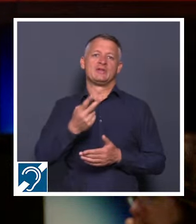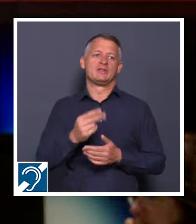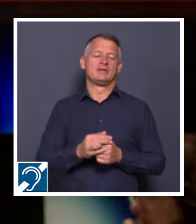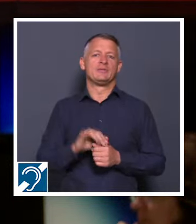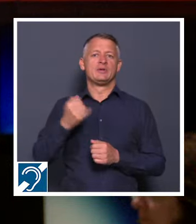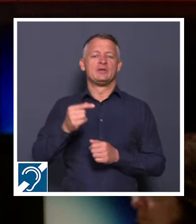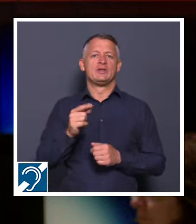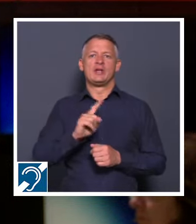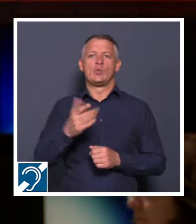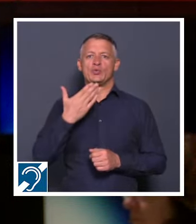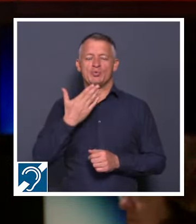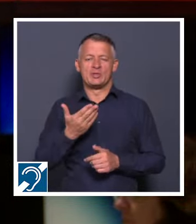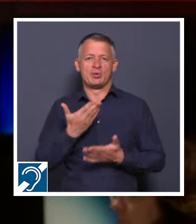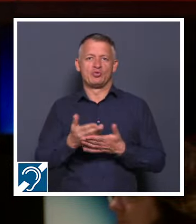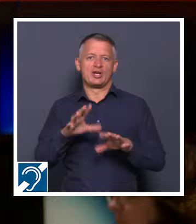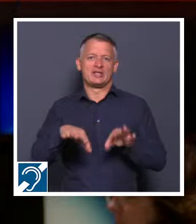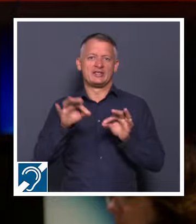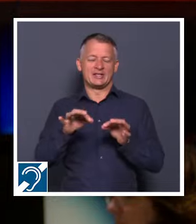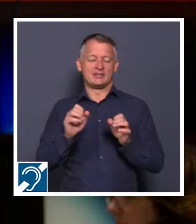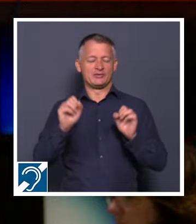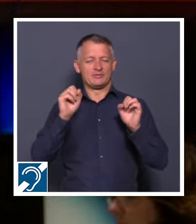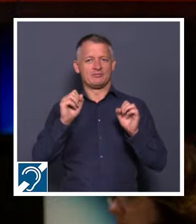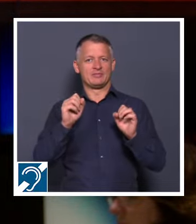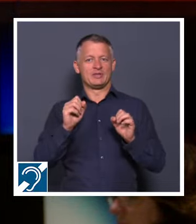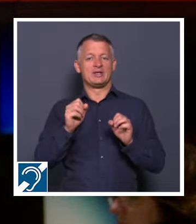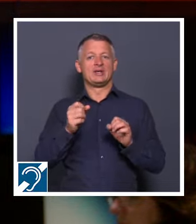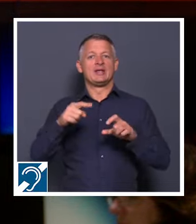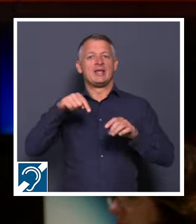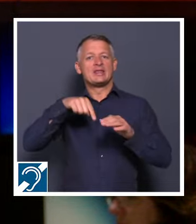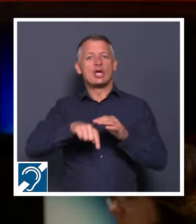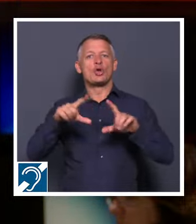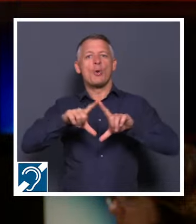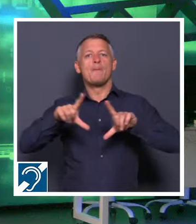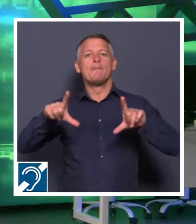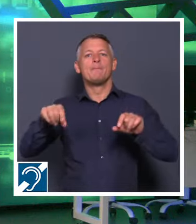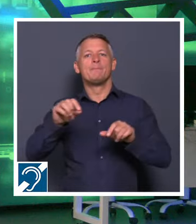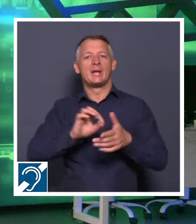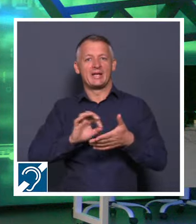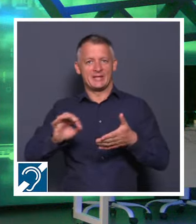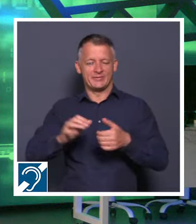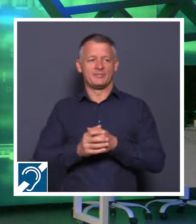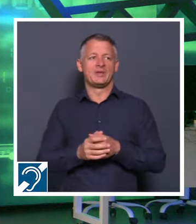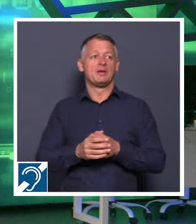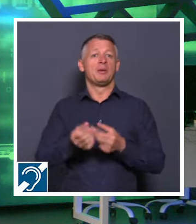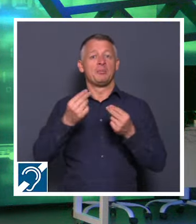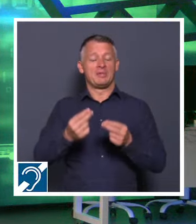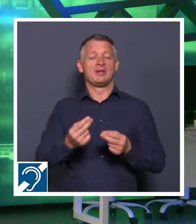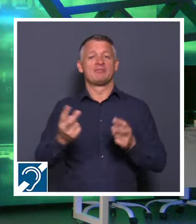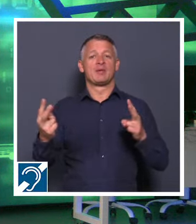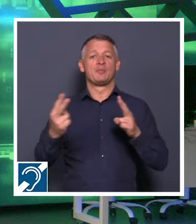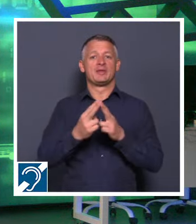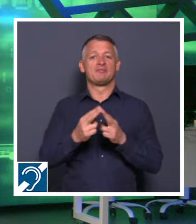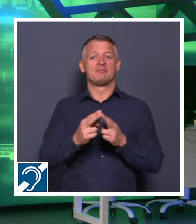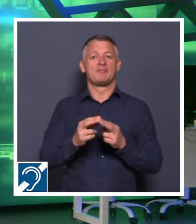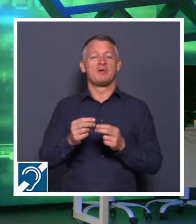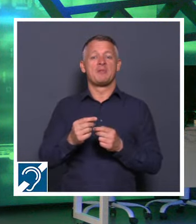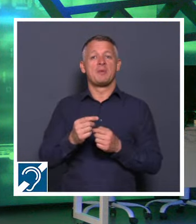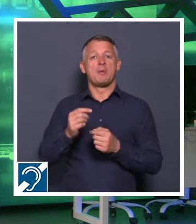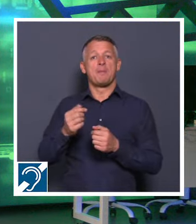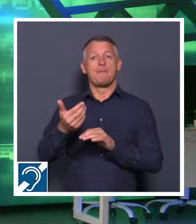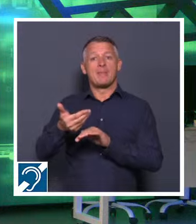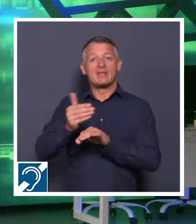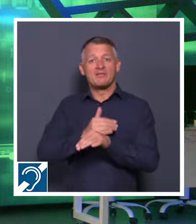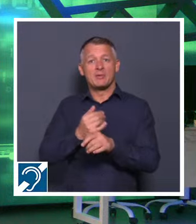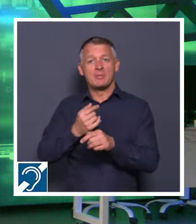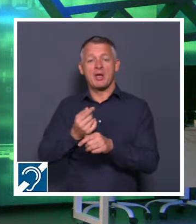găsesc ulterior în plic. Andrei Rotaru ni se alătură în direct cu mai multe detalii. Andrei, bine te-am găsit. L-am ascultat mai devreme pe directorul Poștei Române